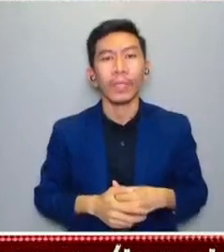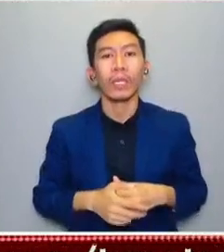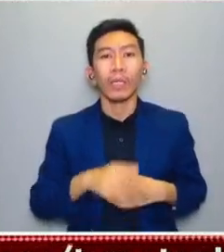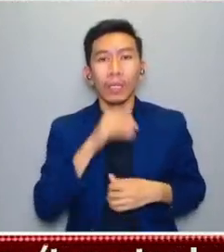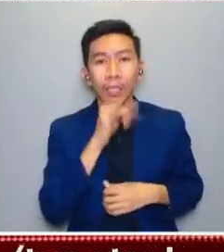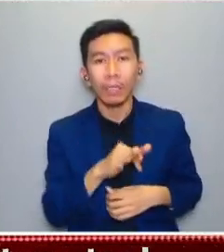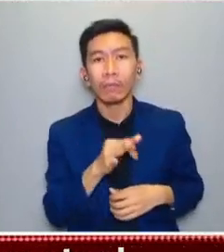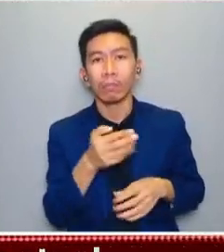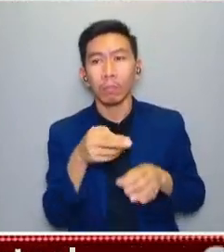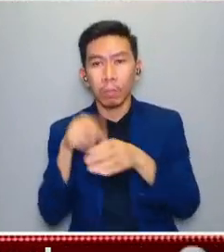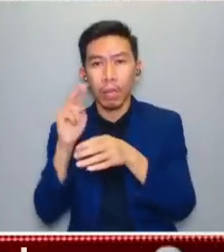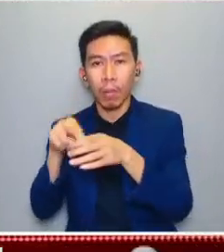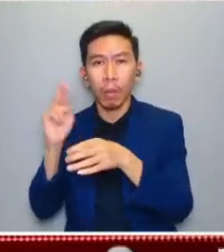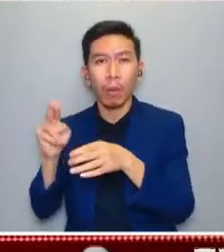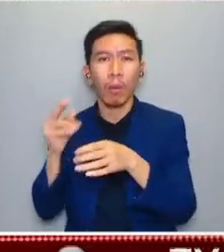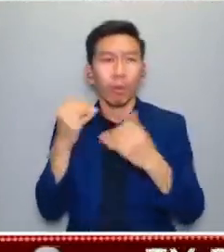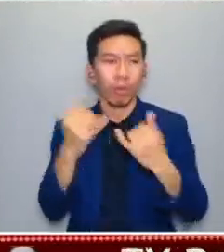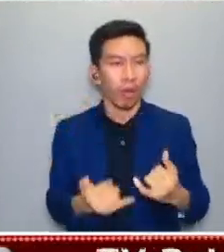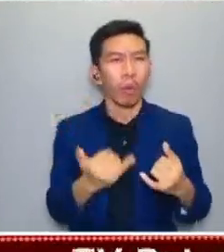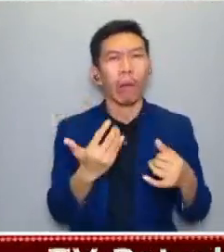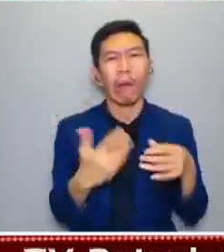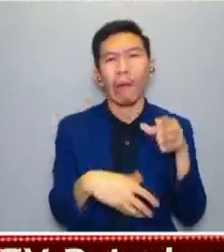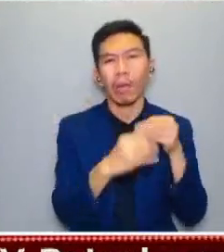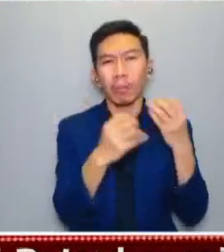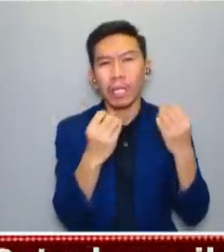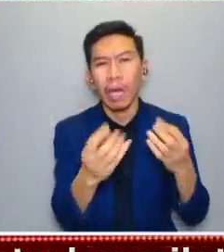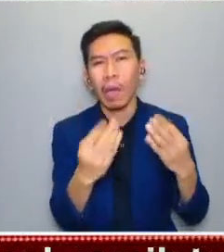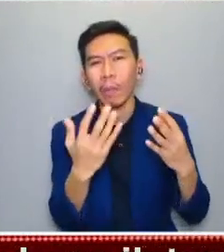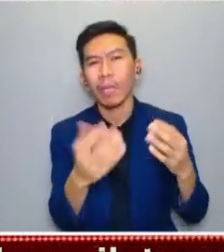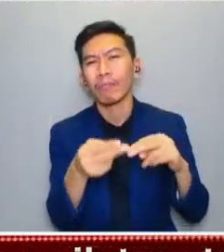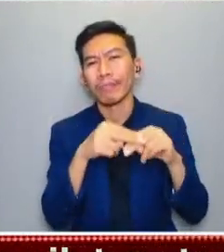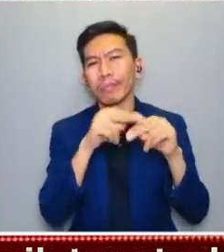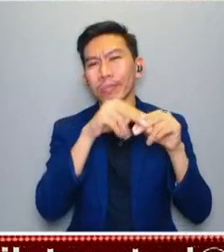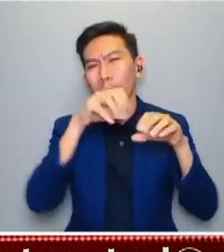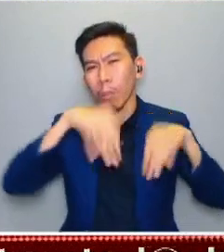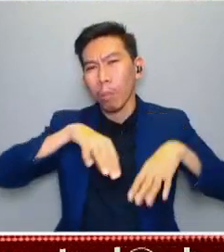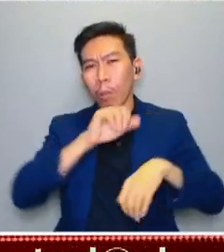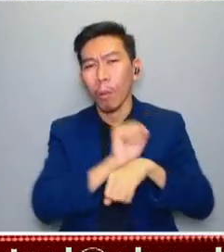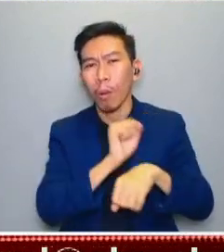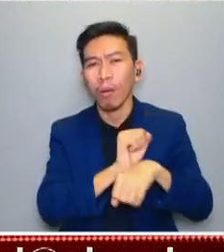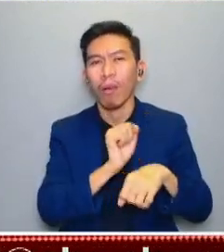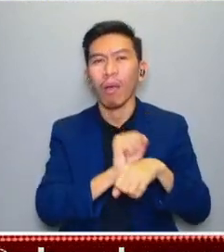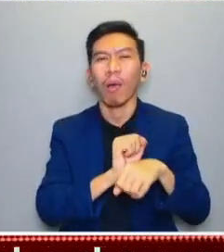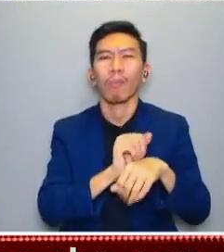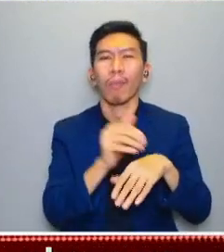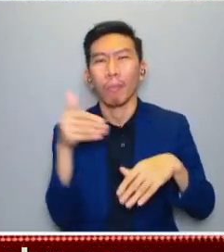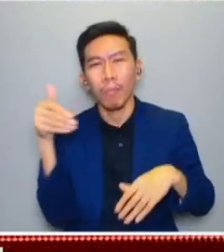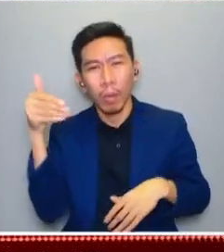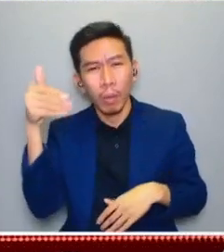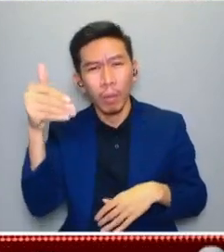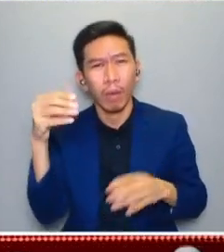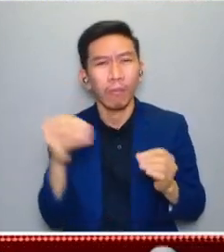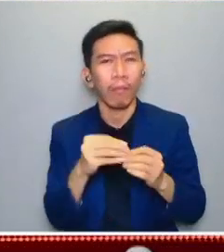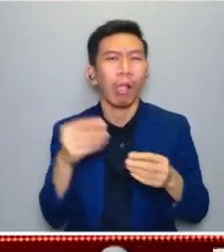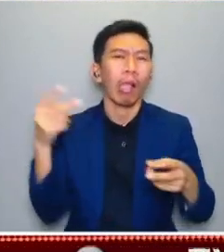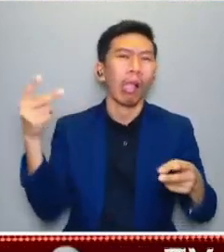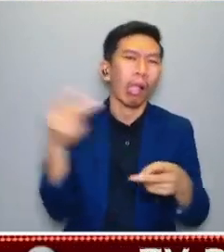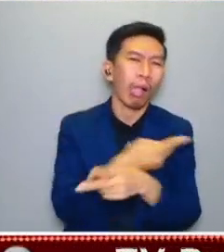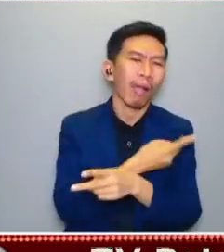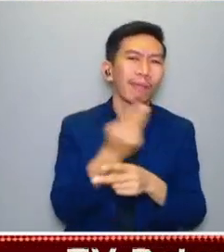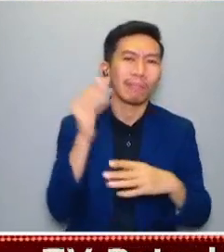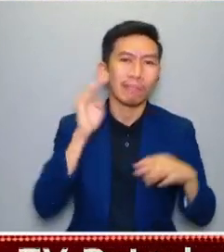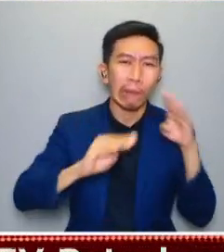walang trabaho sa panahon ng pandemya. Mas lalala po ang problema natin kung mas maraming walang trabaho sa panahon ng pandemya.